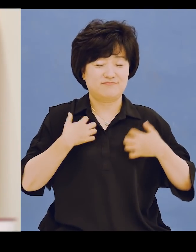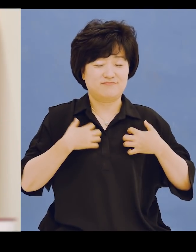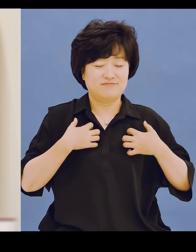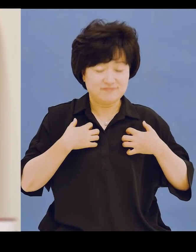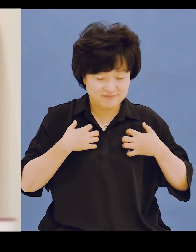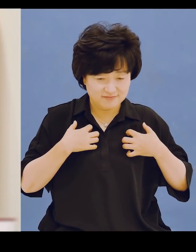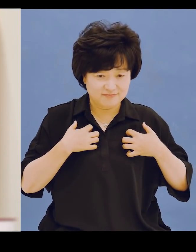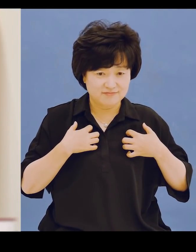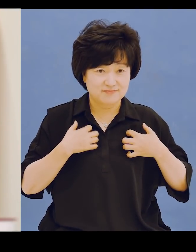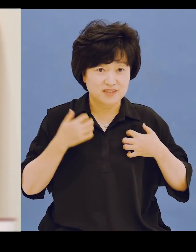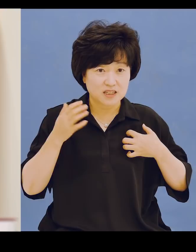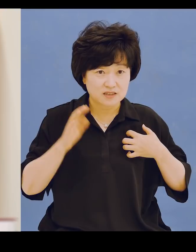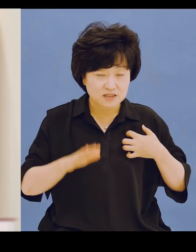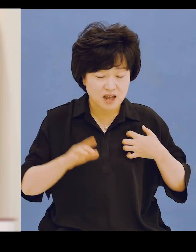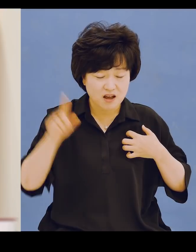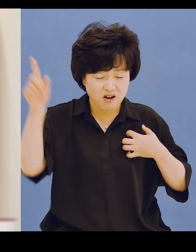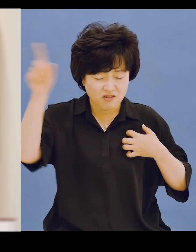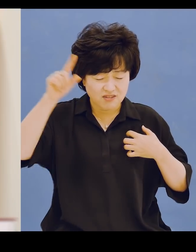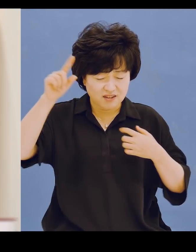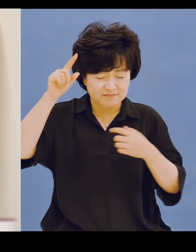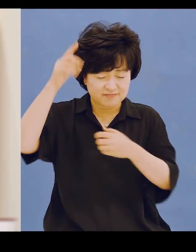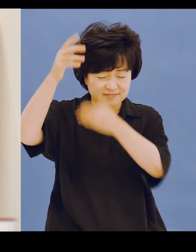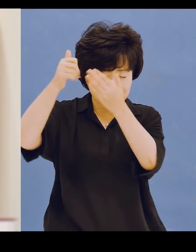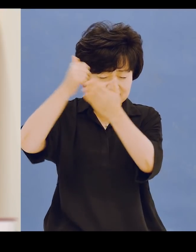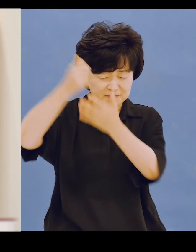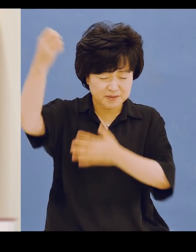제가 얼마만큼 가증스러운